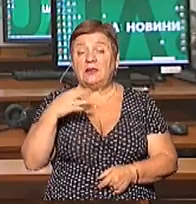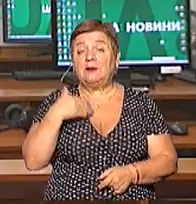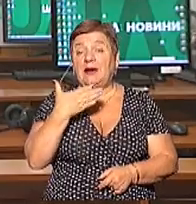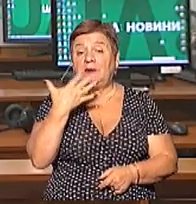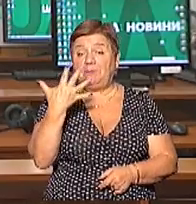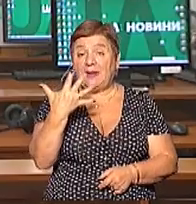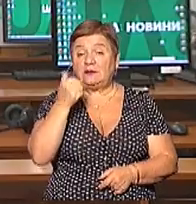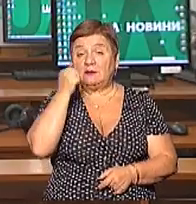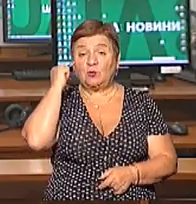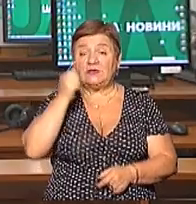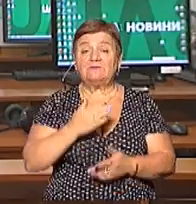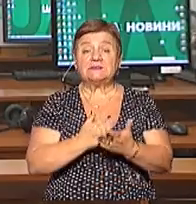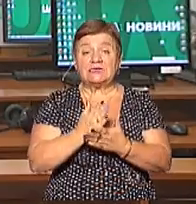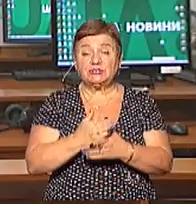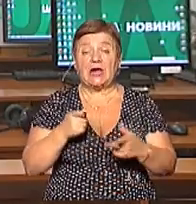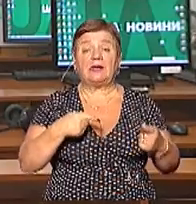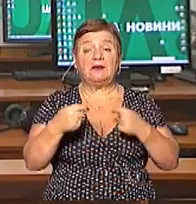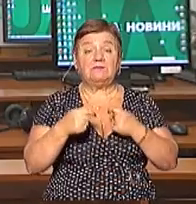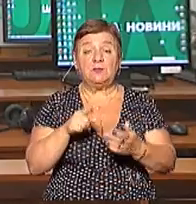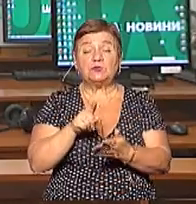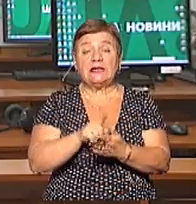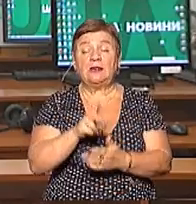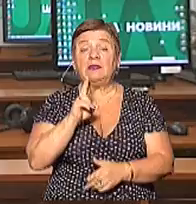стажу роботи на керівній посаді, як цього